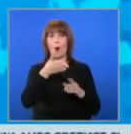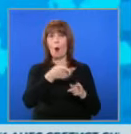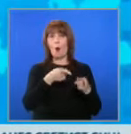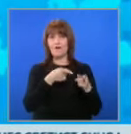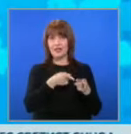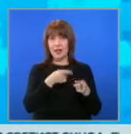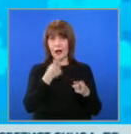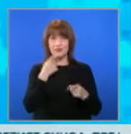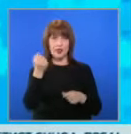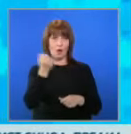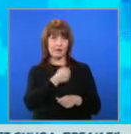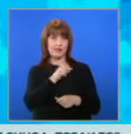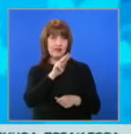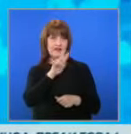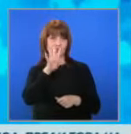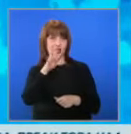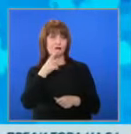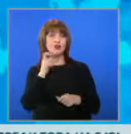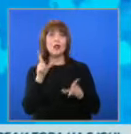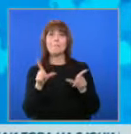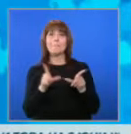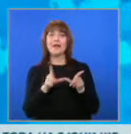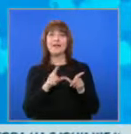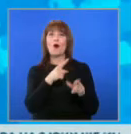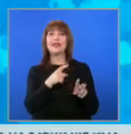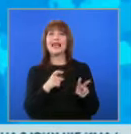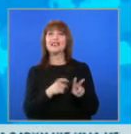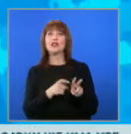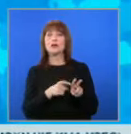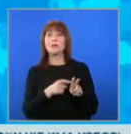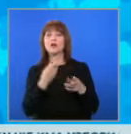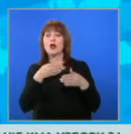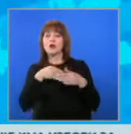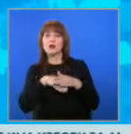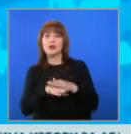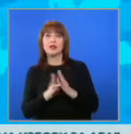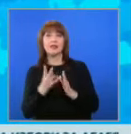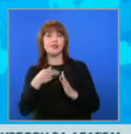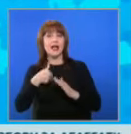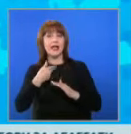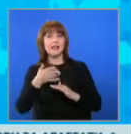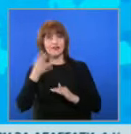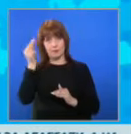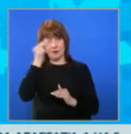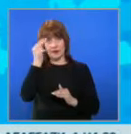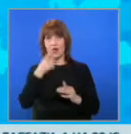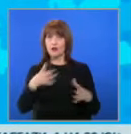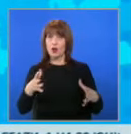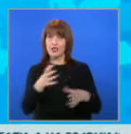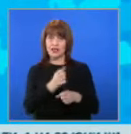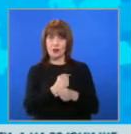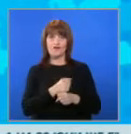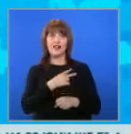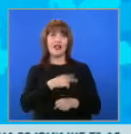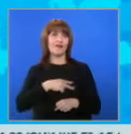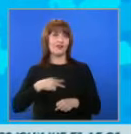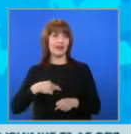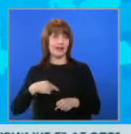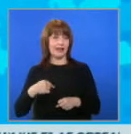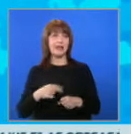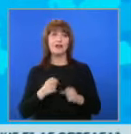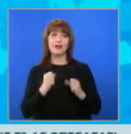убийството на 24-годишния Митко от Цалапица, но се укриваше извън страната. Мъжът беше заловен в Дания и предстои